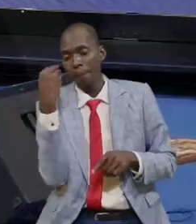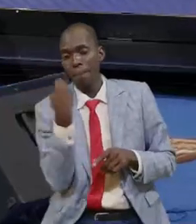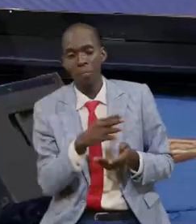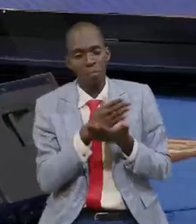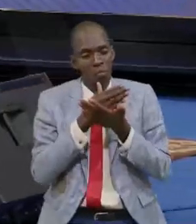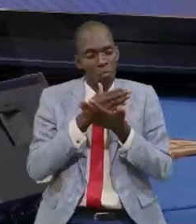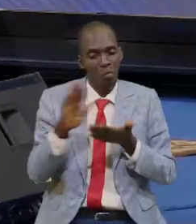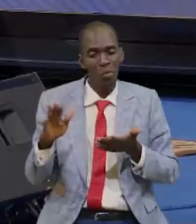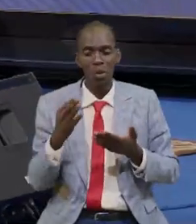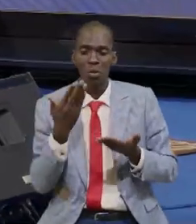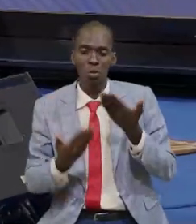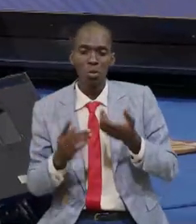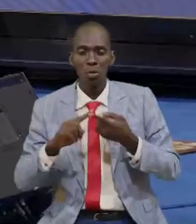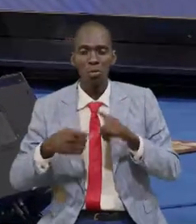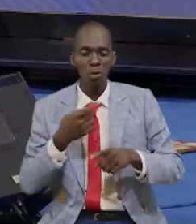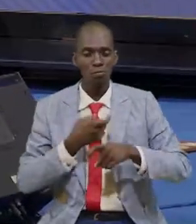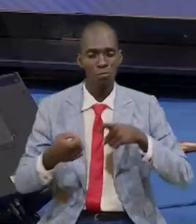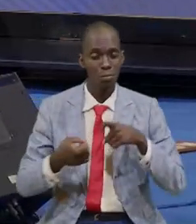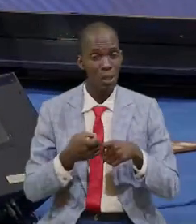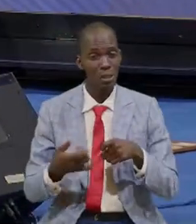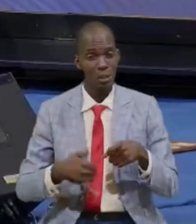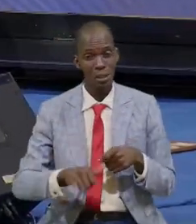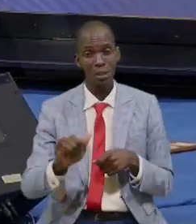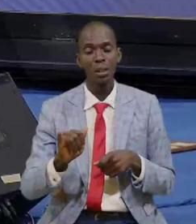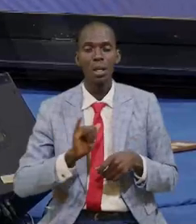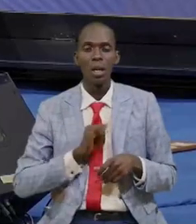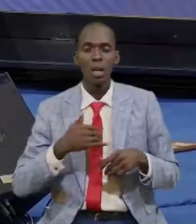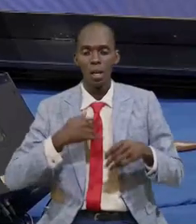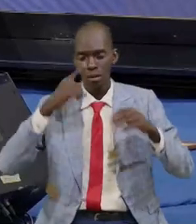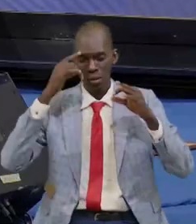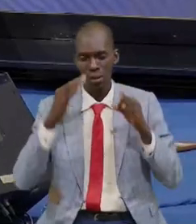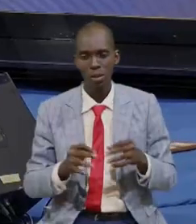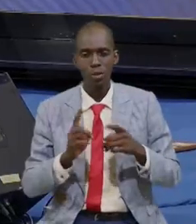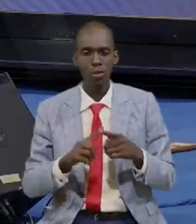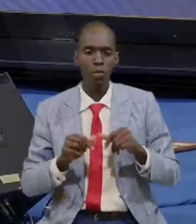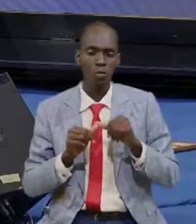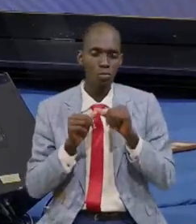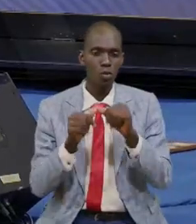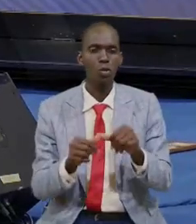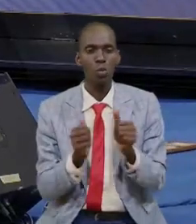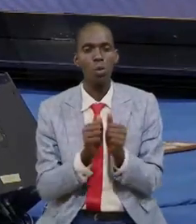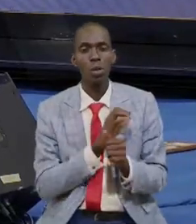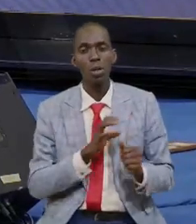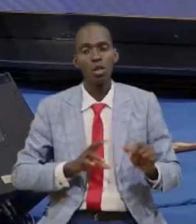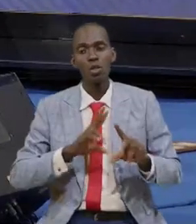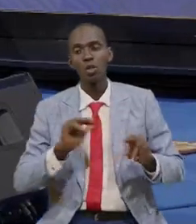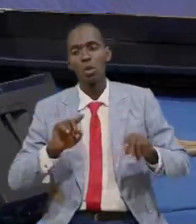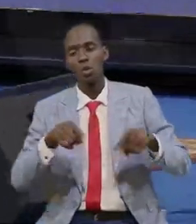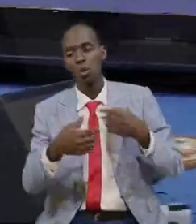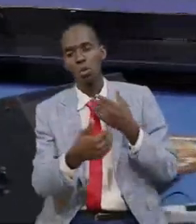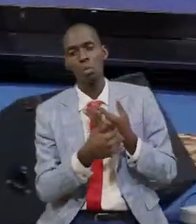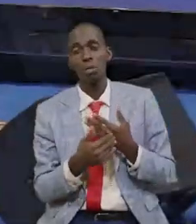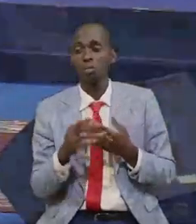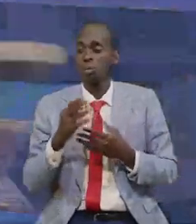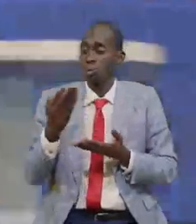que les amis persécutent, tout de même, j'ai décidé de suivre Christ, pas de retour, pas de retour. Quoi